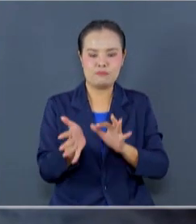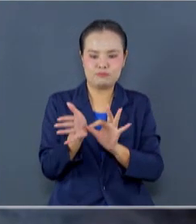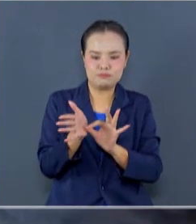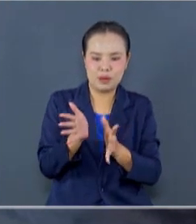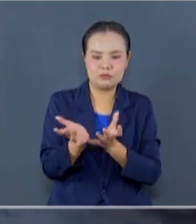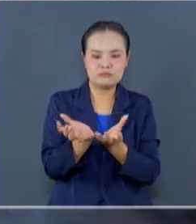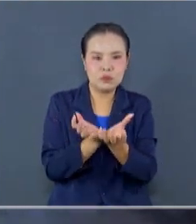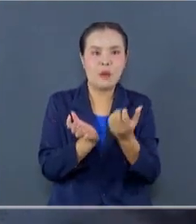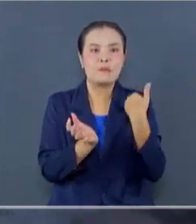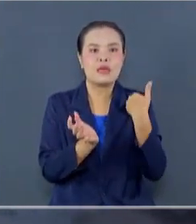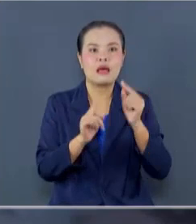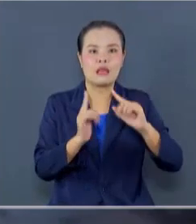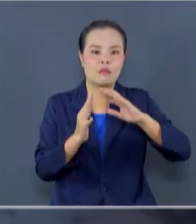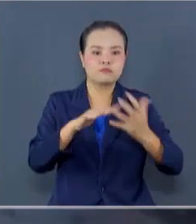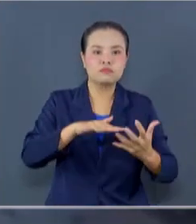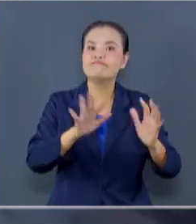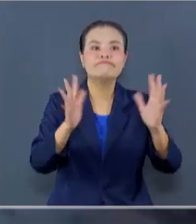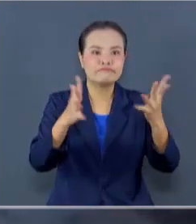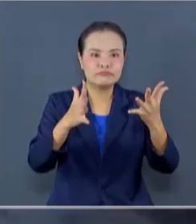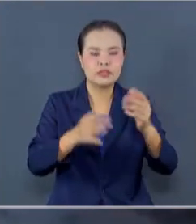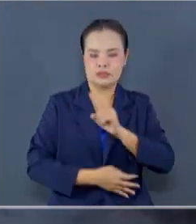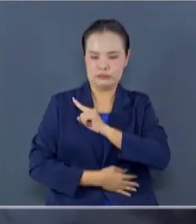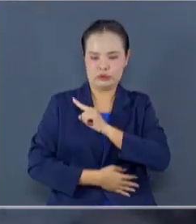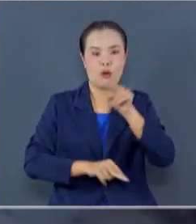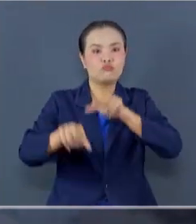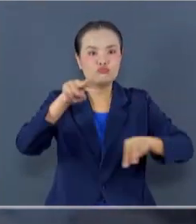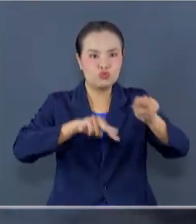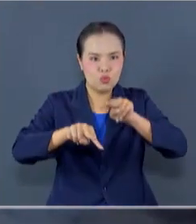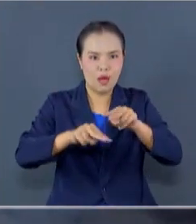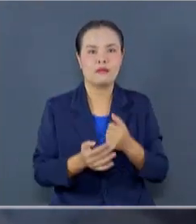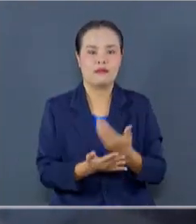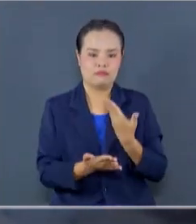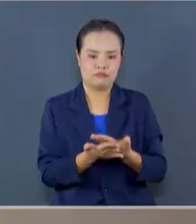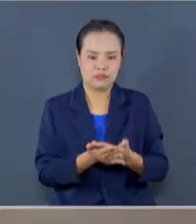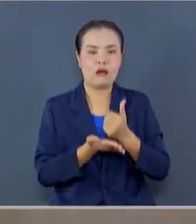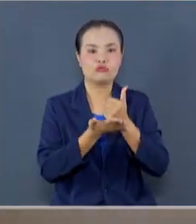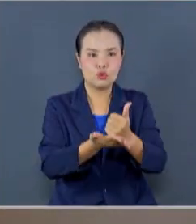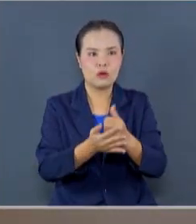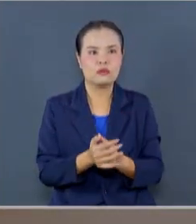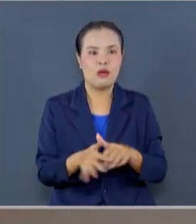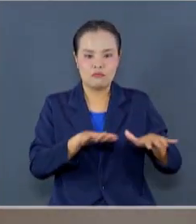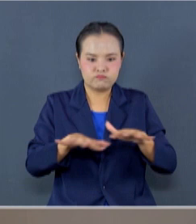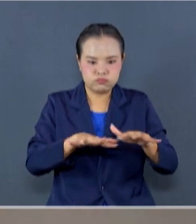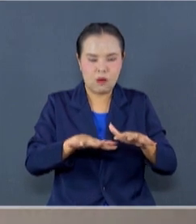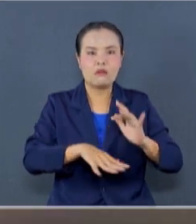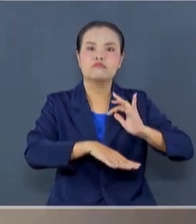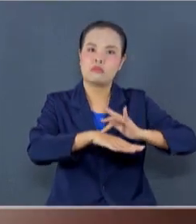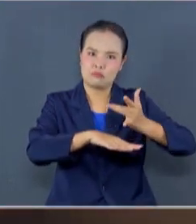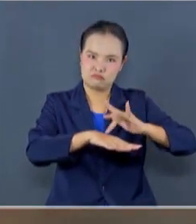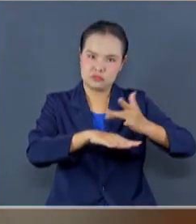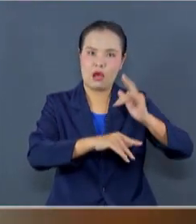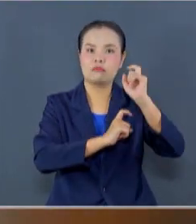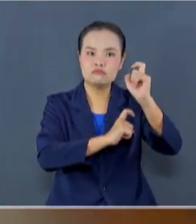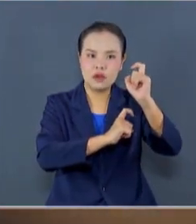นแรงอันนี้ก็เดี๋ยวให้หน่วยงานในพื้นที่ไปดูแลแล้วกันแล้วมีเรื่องของการช่วยเหลือเยียวยานะเพราะว่าเรื่องแผ่นดินไหวถือว่าเป็นภัยธรรมชาติชนิดหนึ่งเหมือน